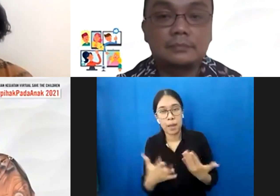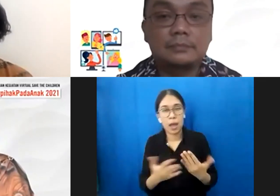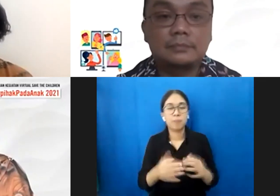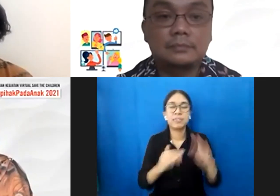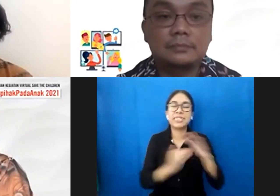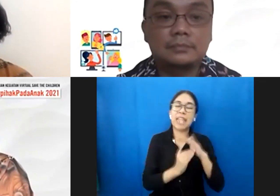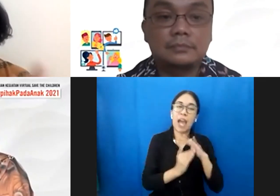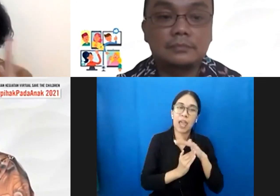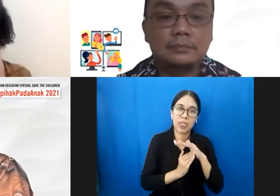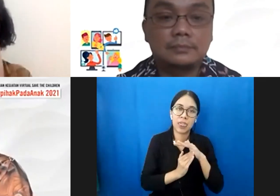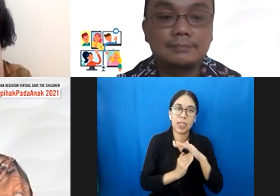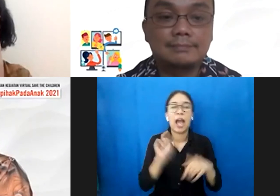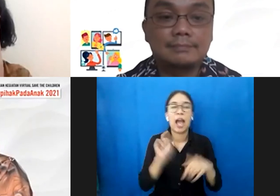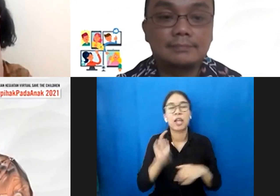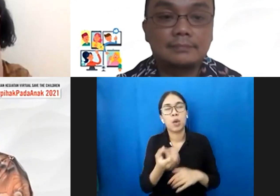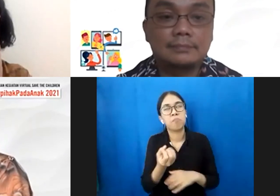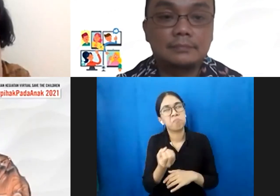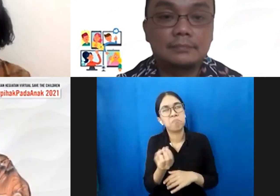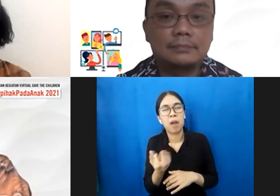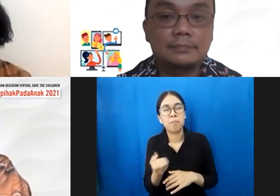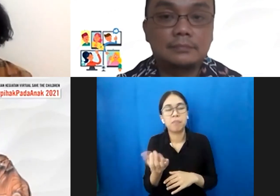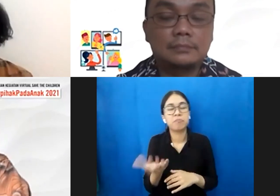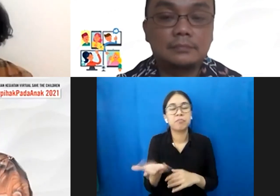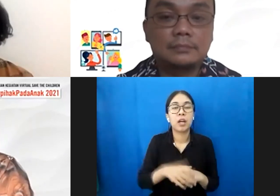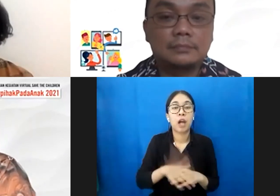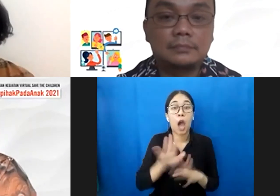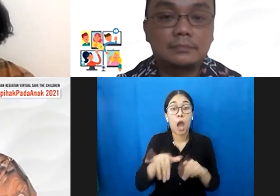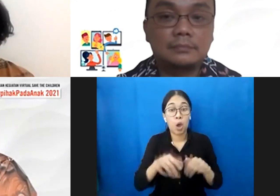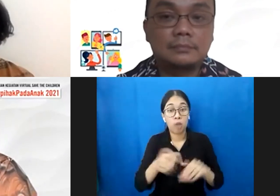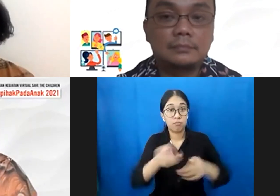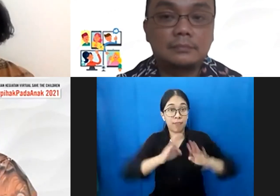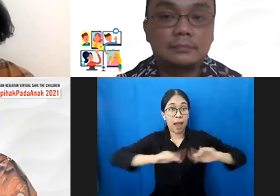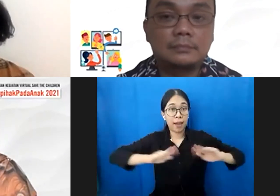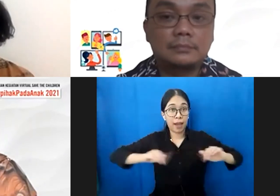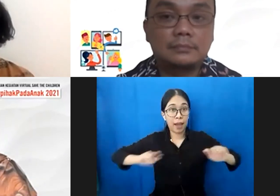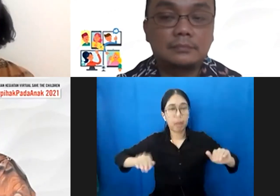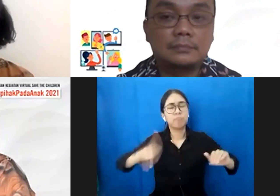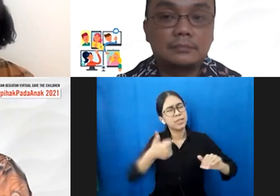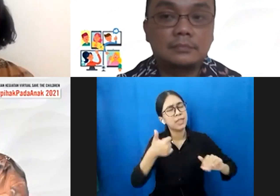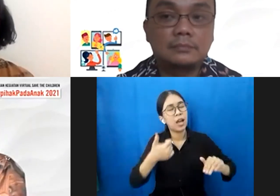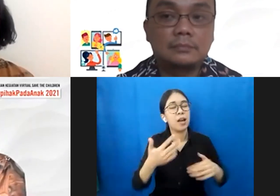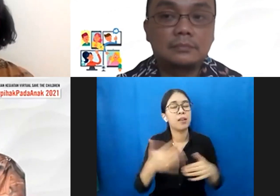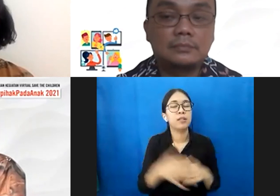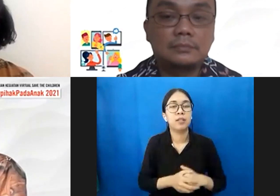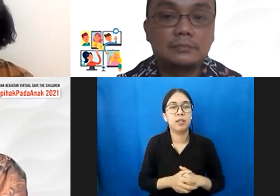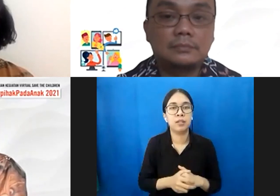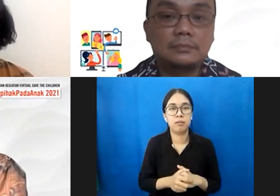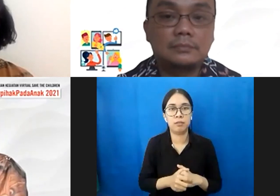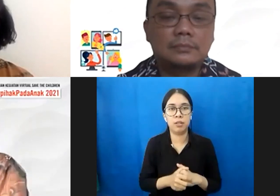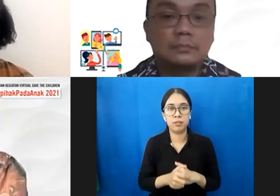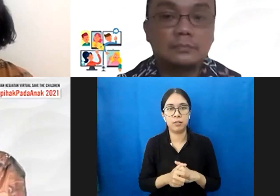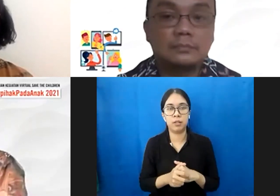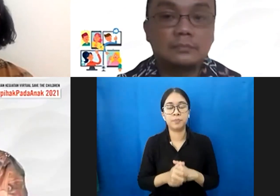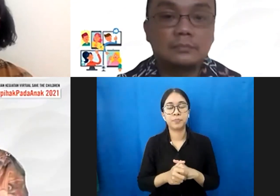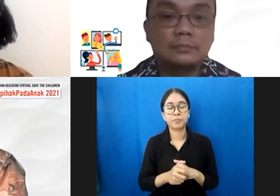ada beberapa hal Mas. Dan itu untuk anak-anak juga bisa dilakukan self care untuk anak-anak,